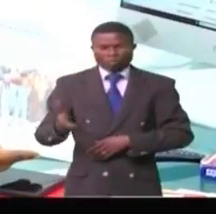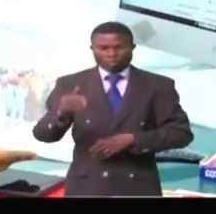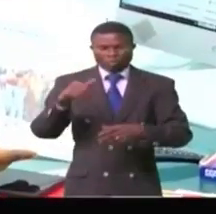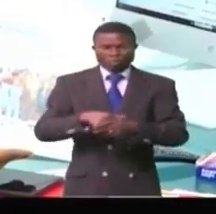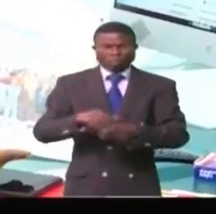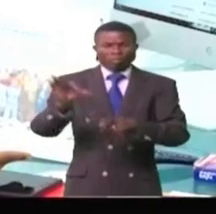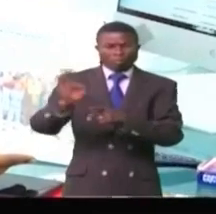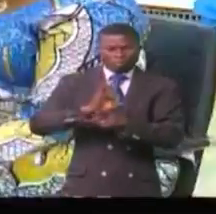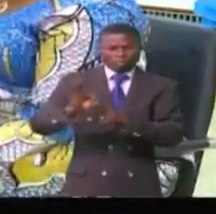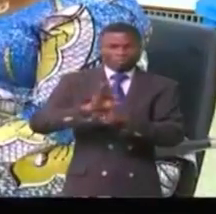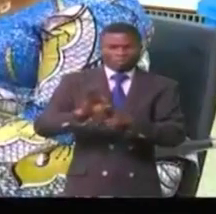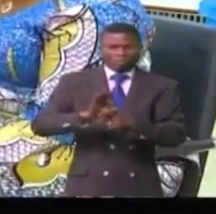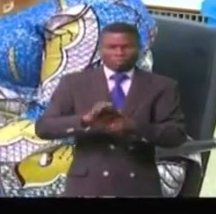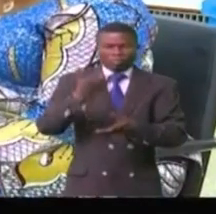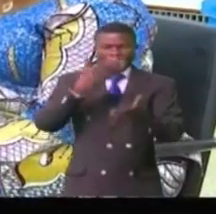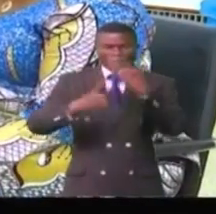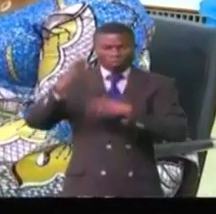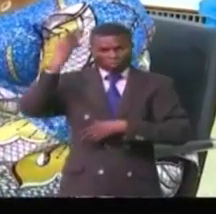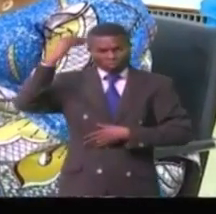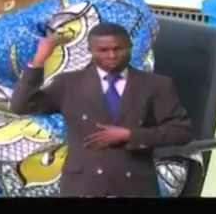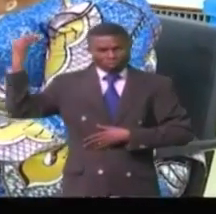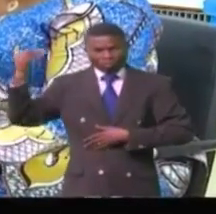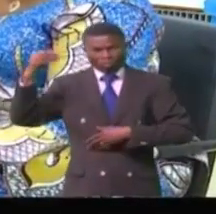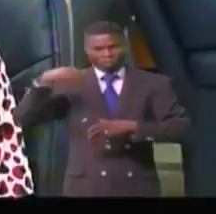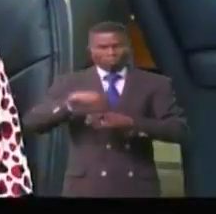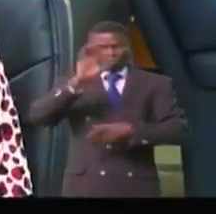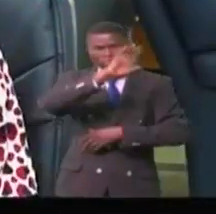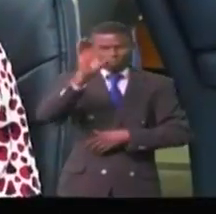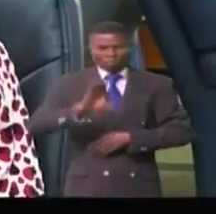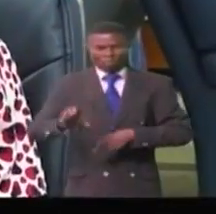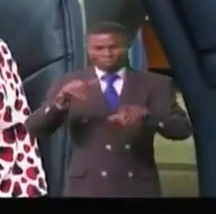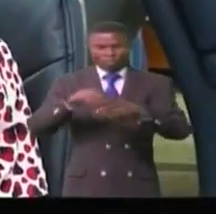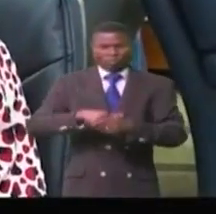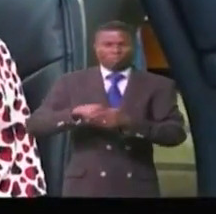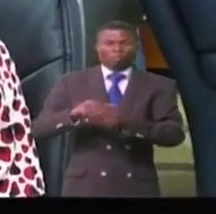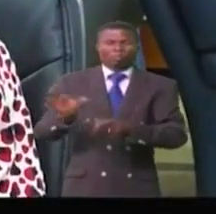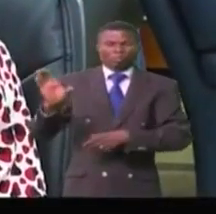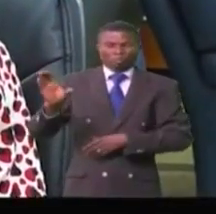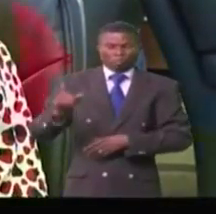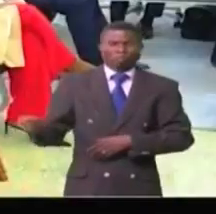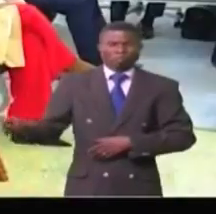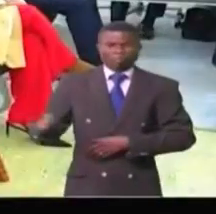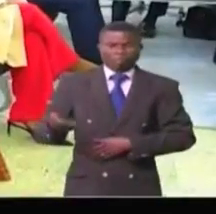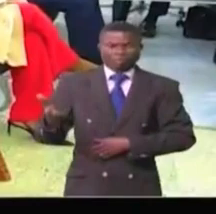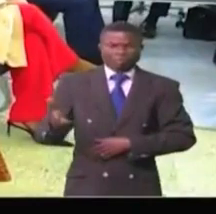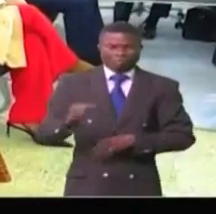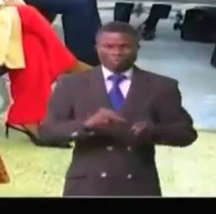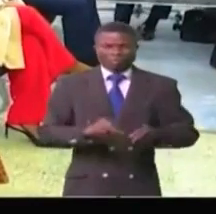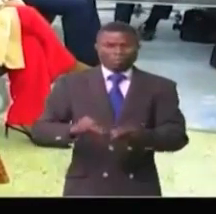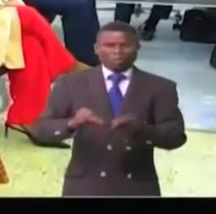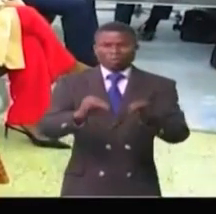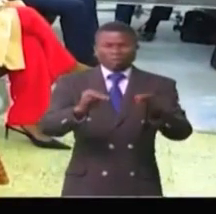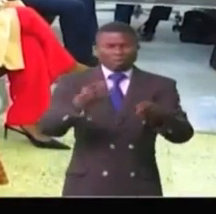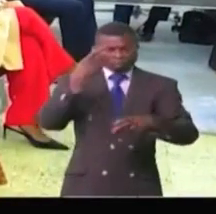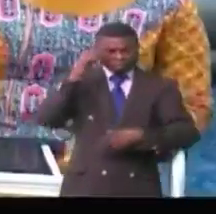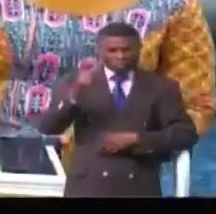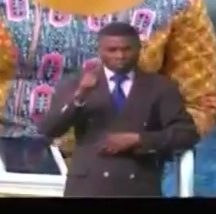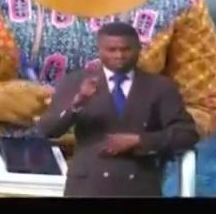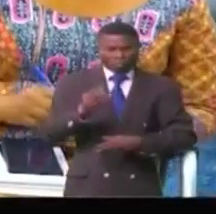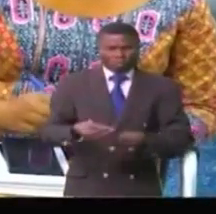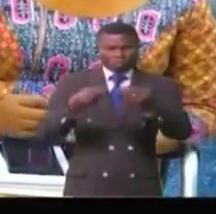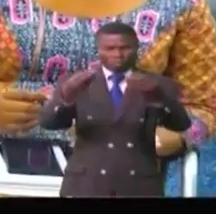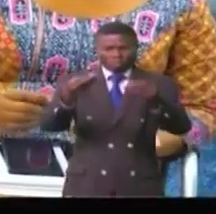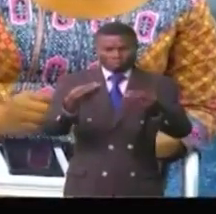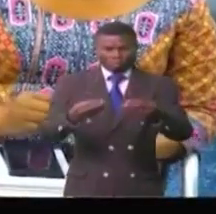des formations et échanges d'expériences dans les communes et collectivités territoriales. Une manière pour eux d'apporter